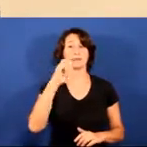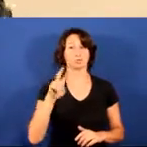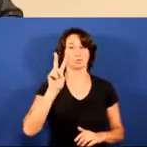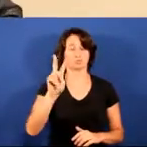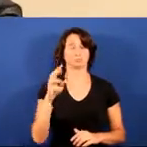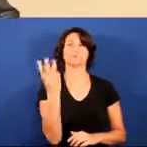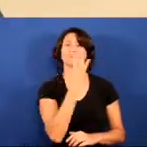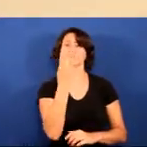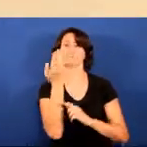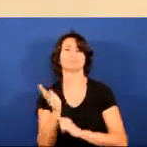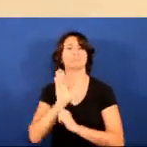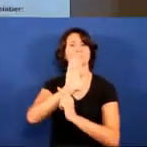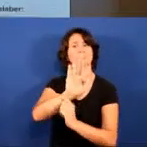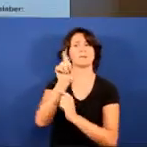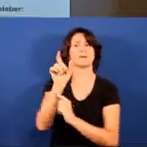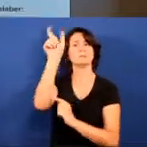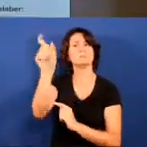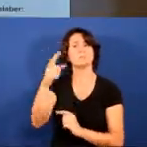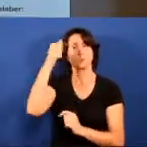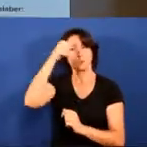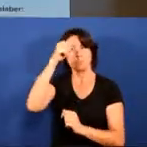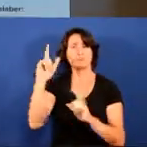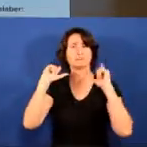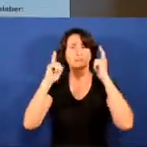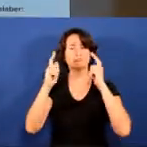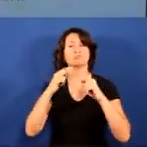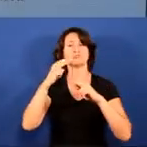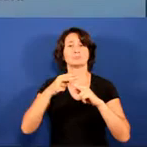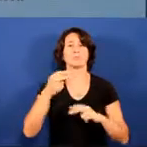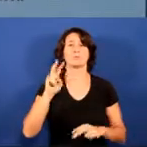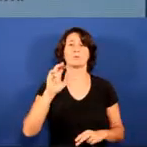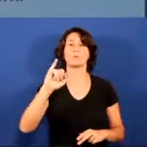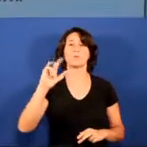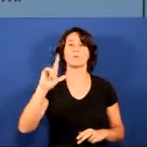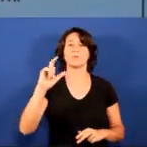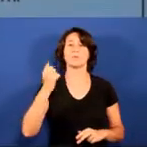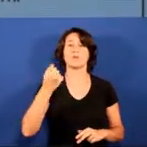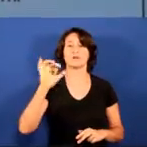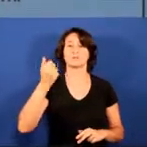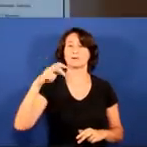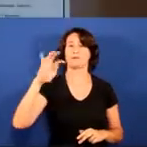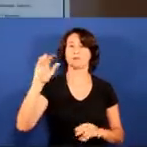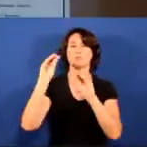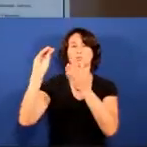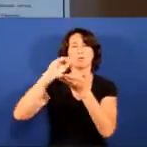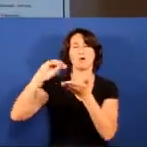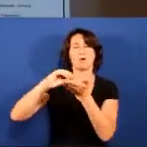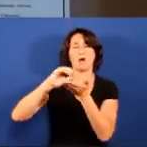dute. Izan ere, aita Villasanteren obraren digitalizazioa Bizkaiko Foru Aldundiak, Euskaltzaindiak eta